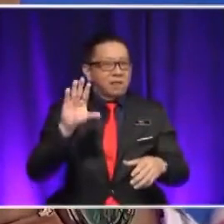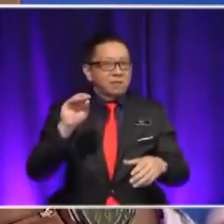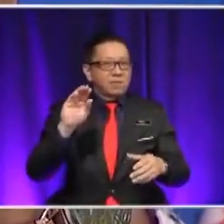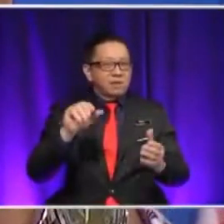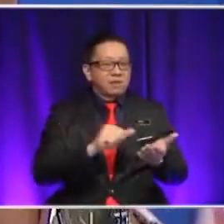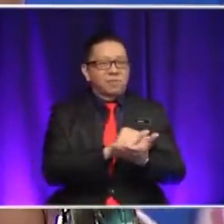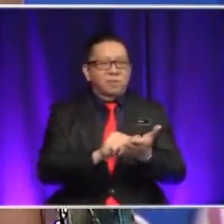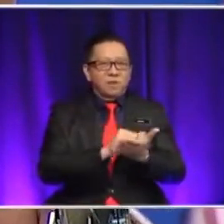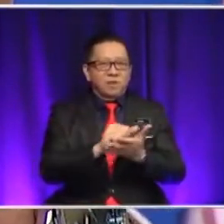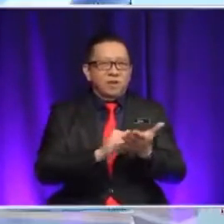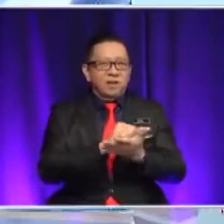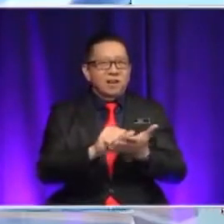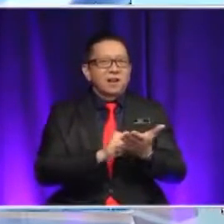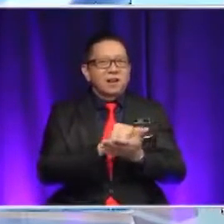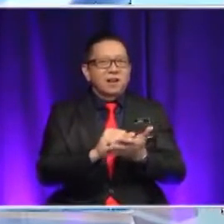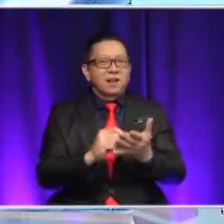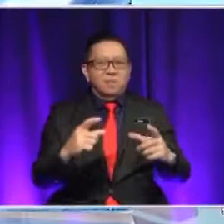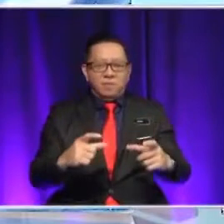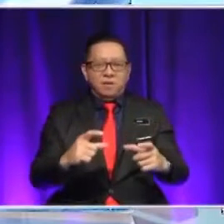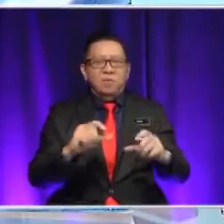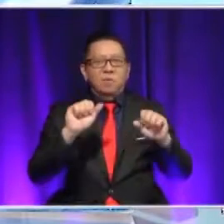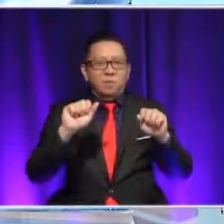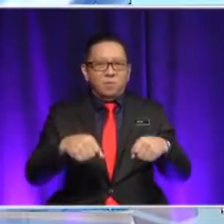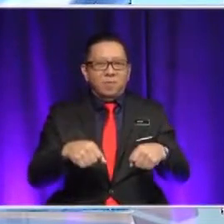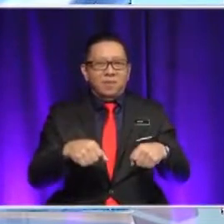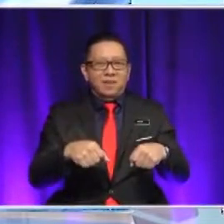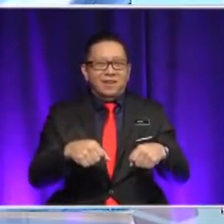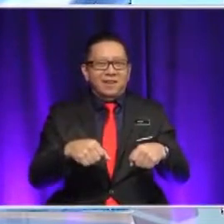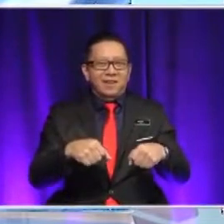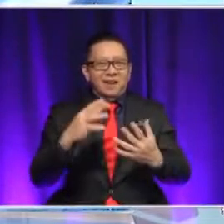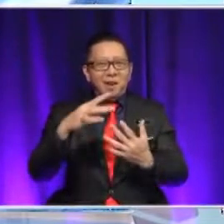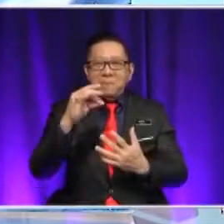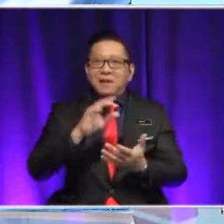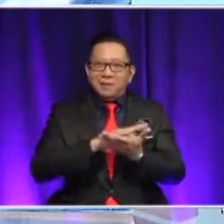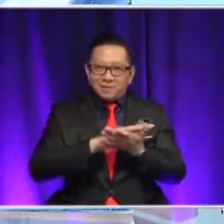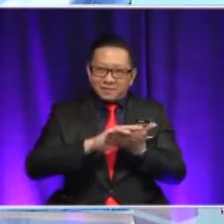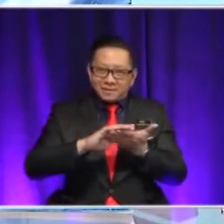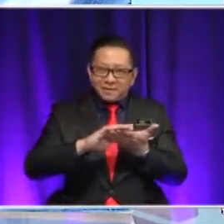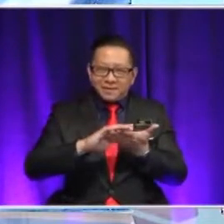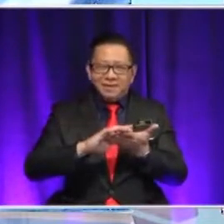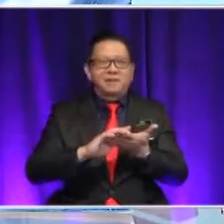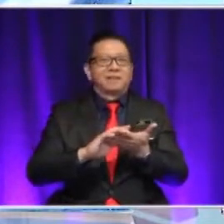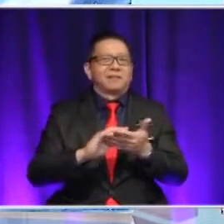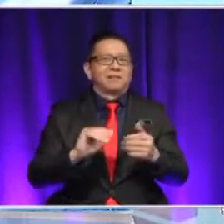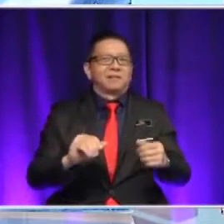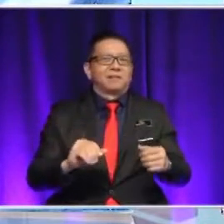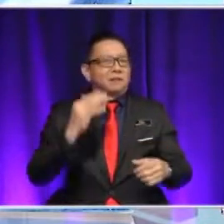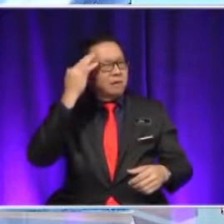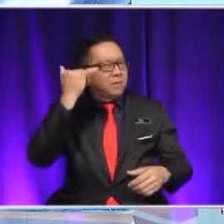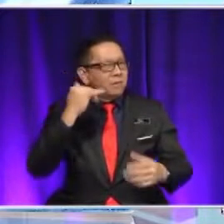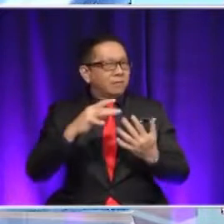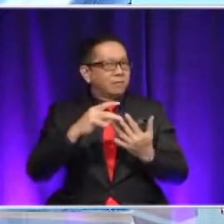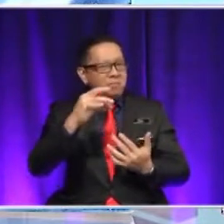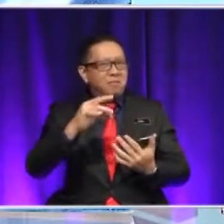itu berguna SpongeBob Sepinggan kita tuh tapi jangan ada sabun akhir-akhir bersihkan dulu Enggak kenapa kita